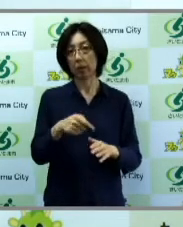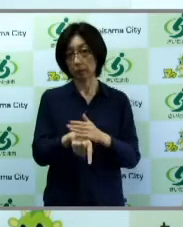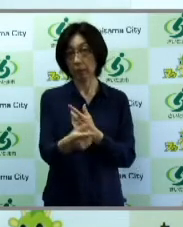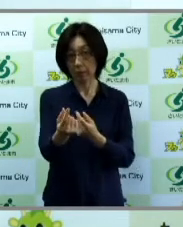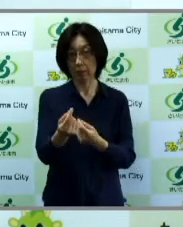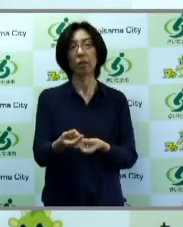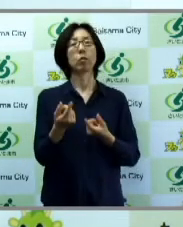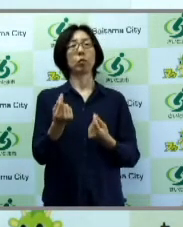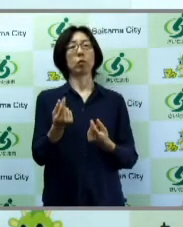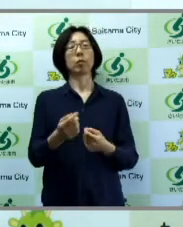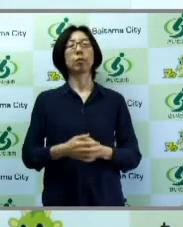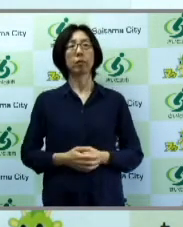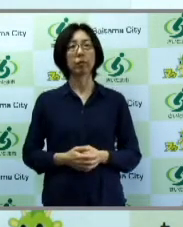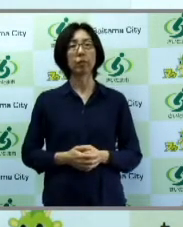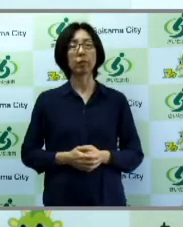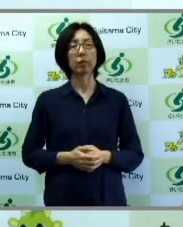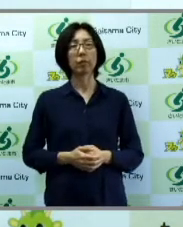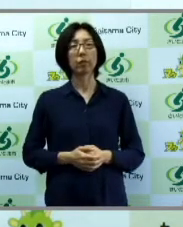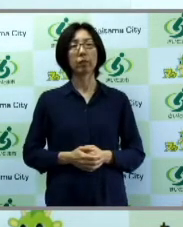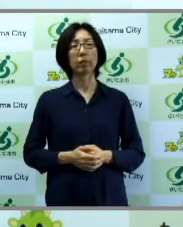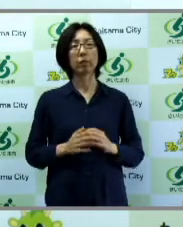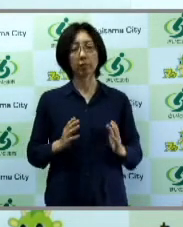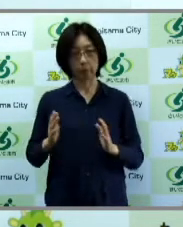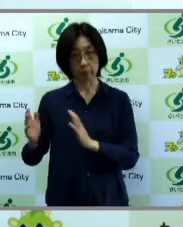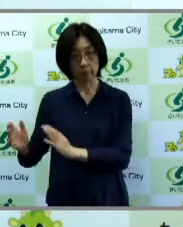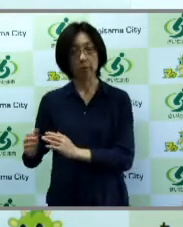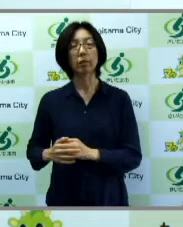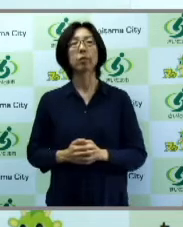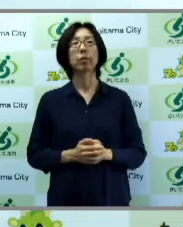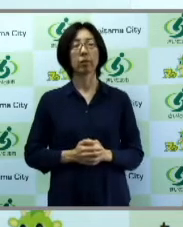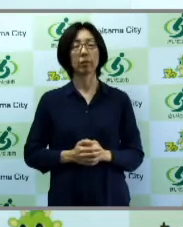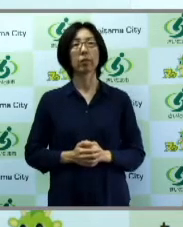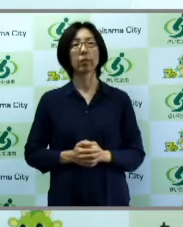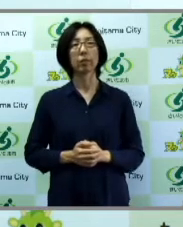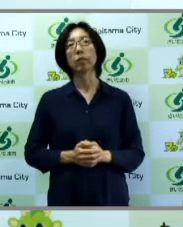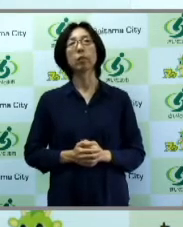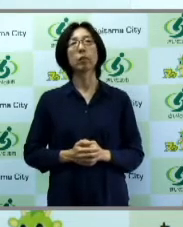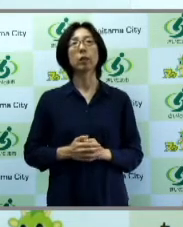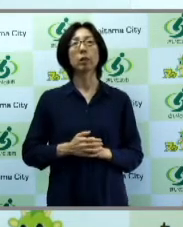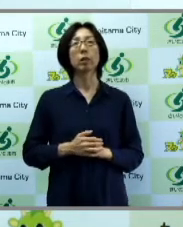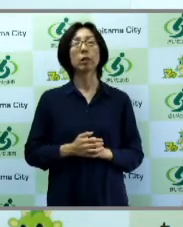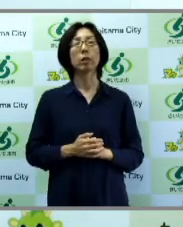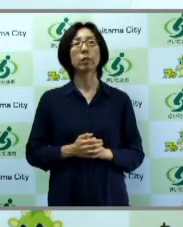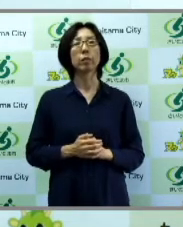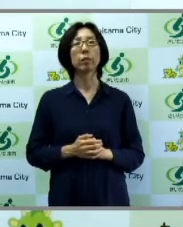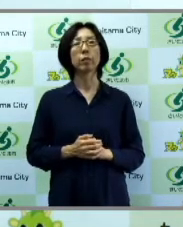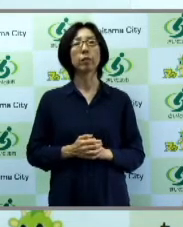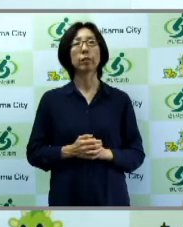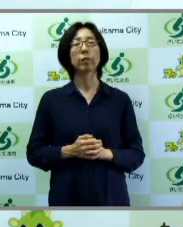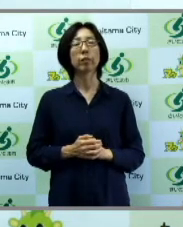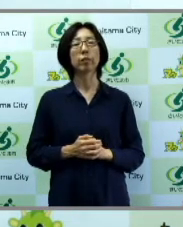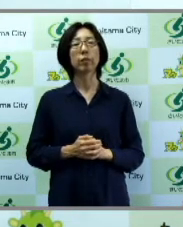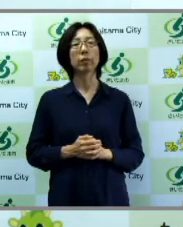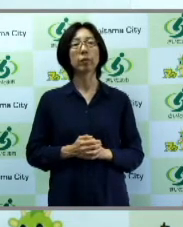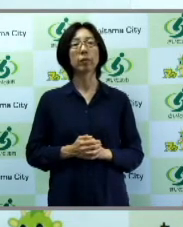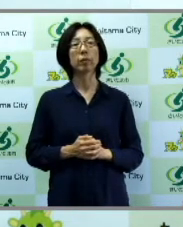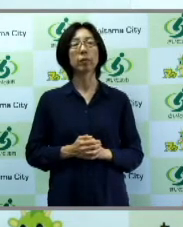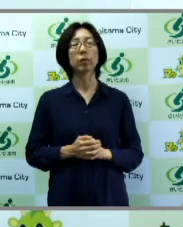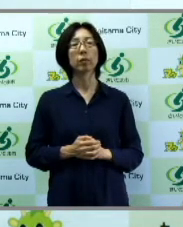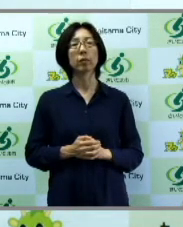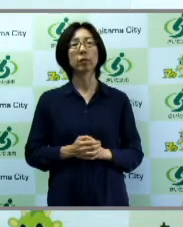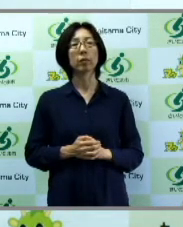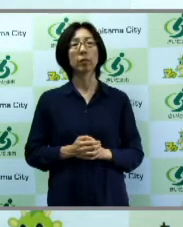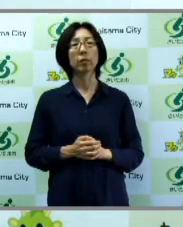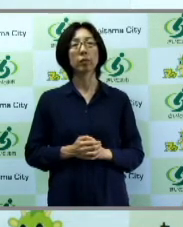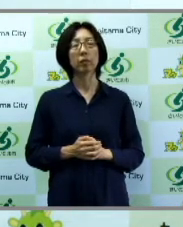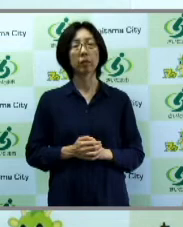あと市長は先ほどのちょっと毎日さんの答えに答えてなかったと思うんですけど、はい、ご